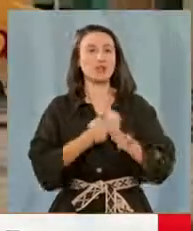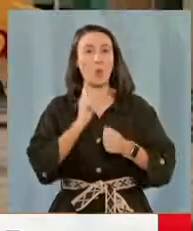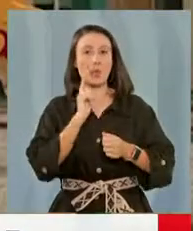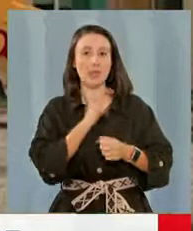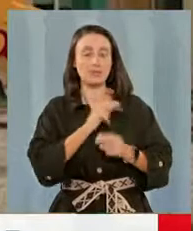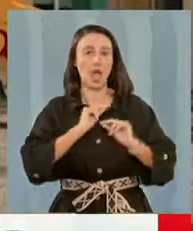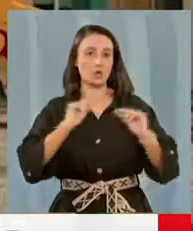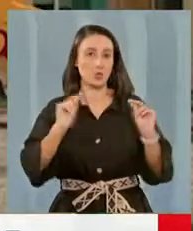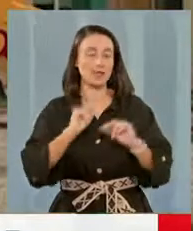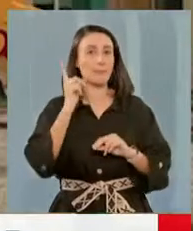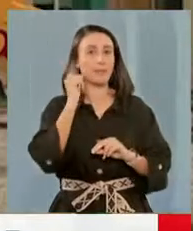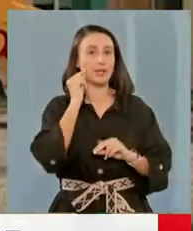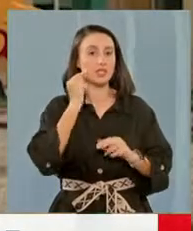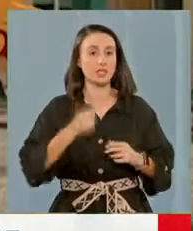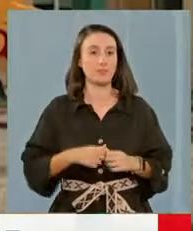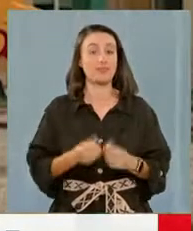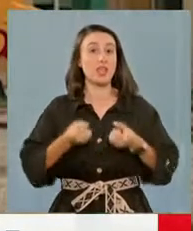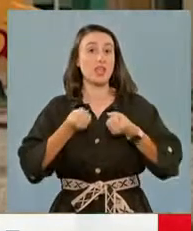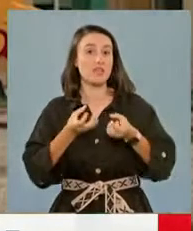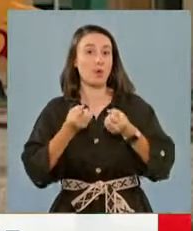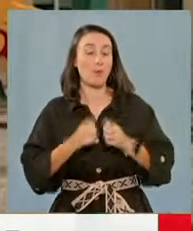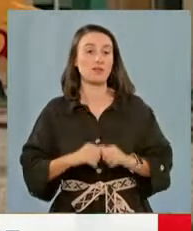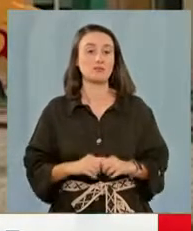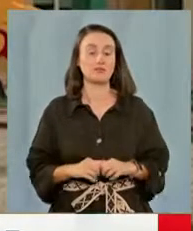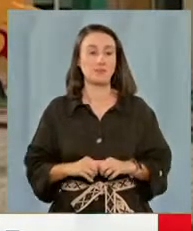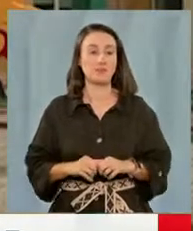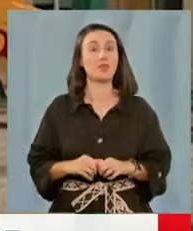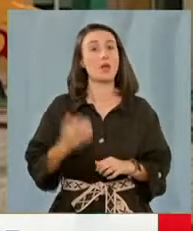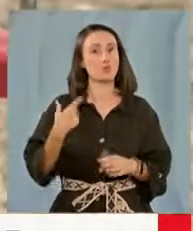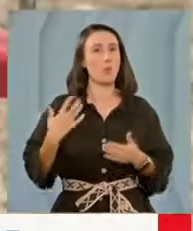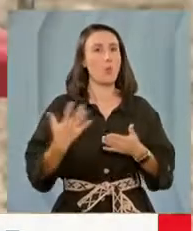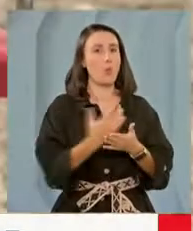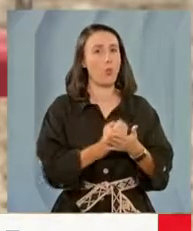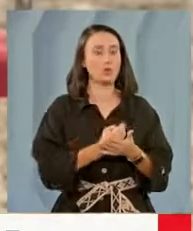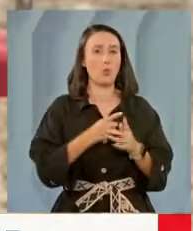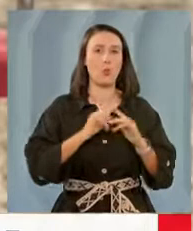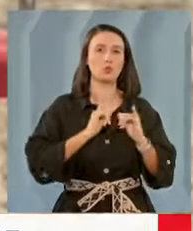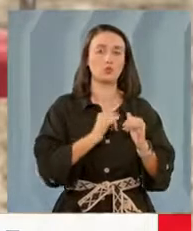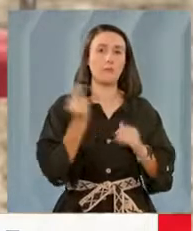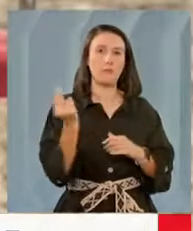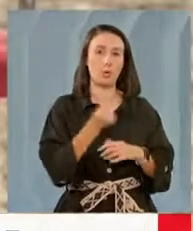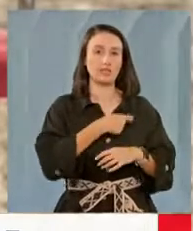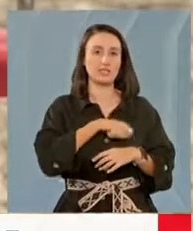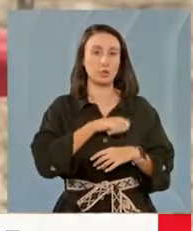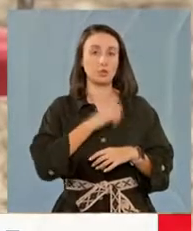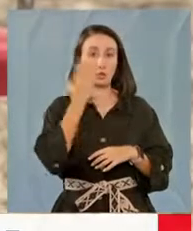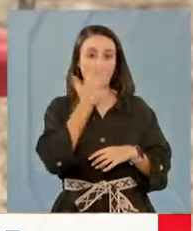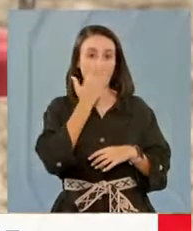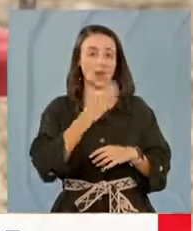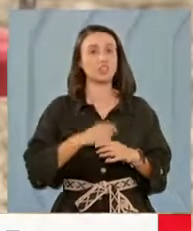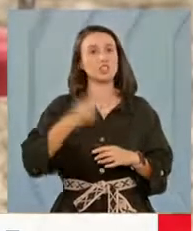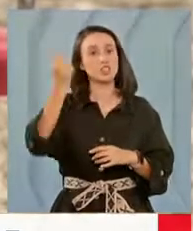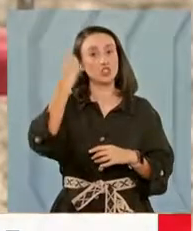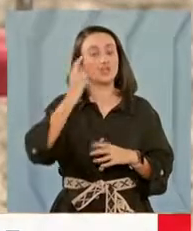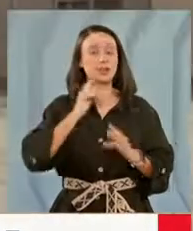de educație a părinților. Informațiile World Vision România au fost culese cu sprijinul proiectului Inspectoratul Școlar Civic,